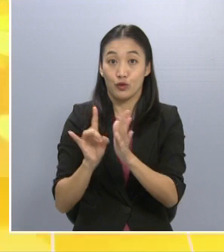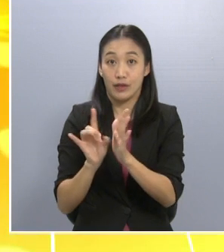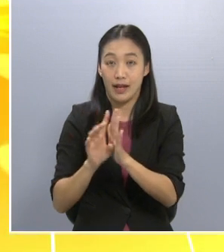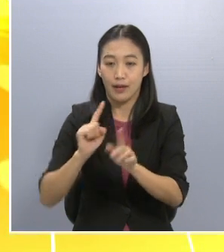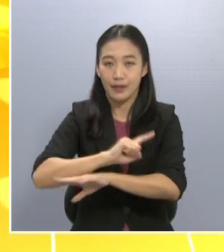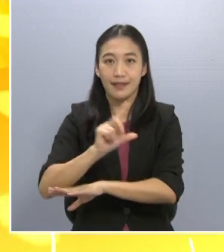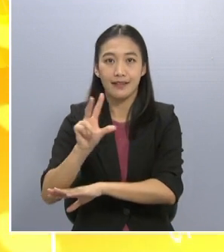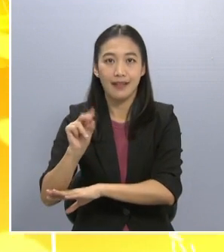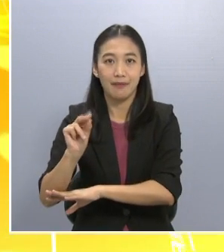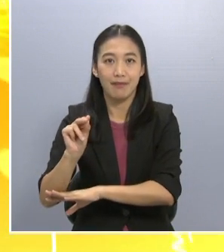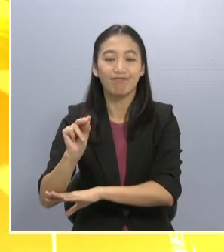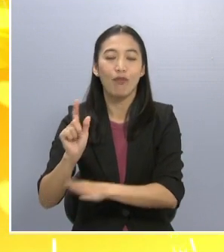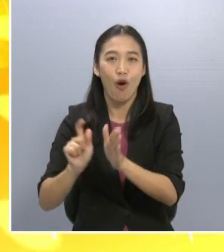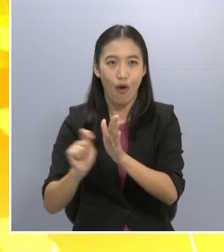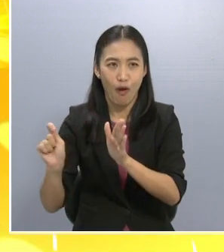พักค่ะ